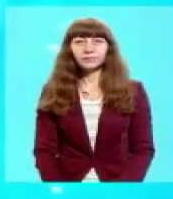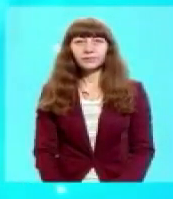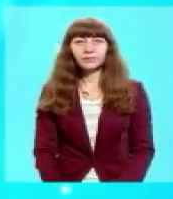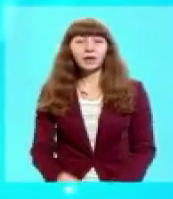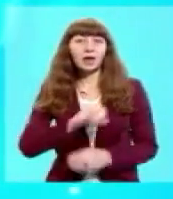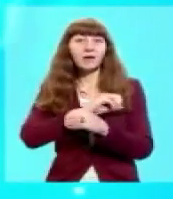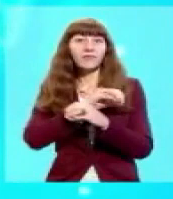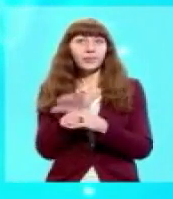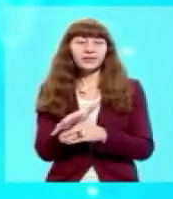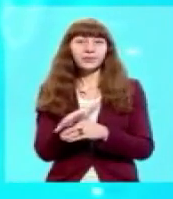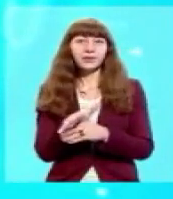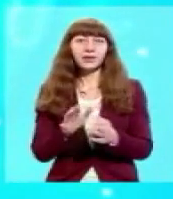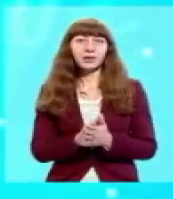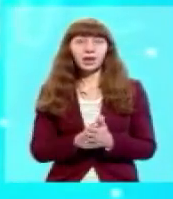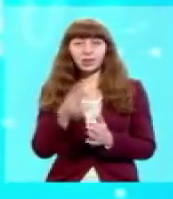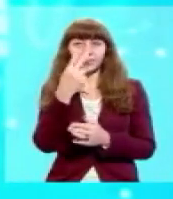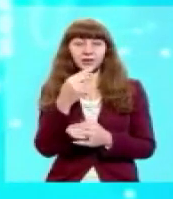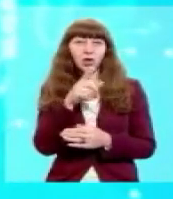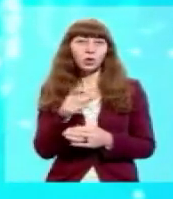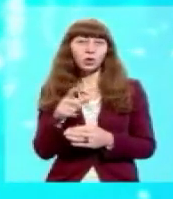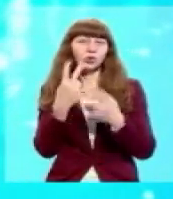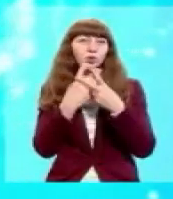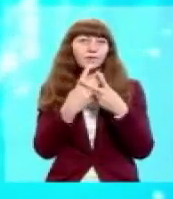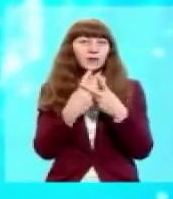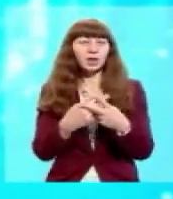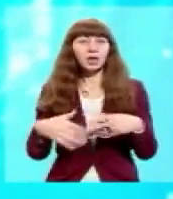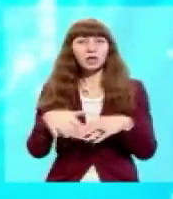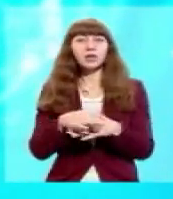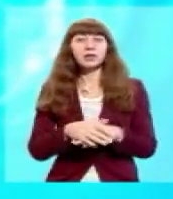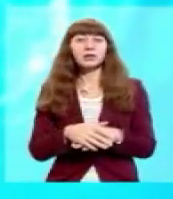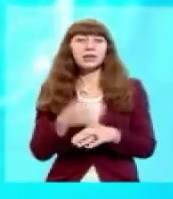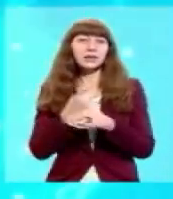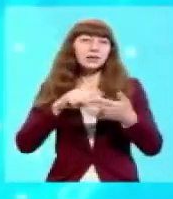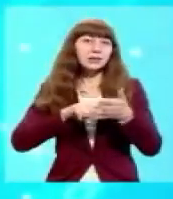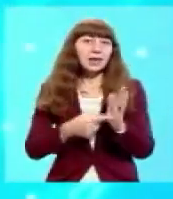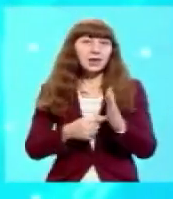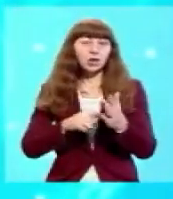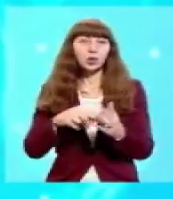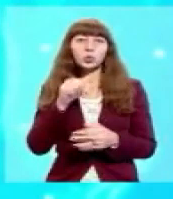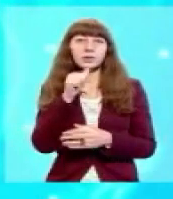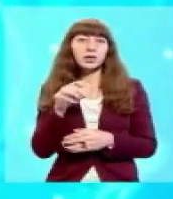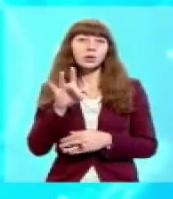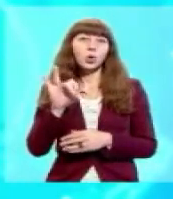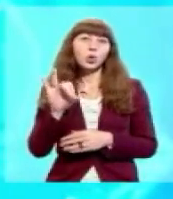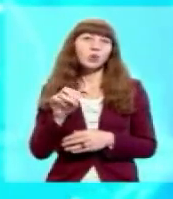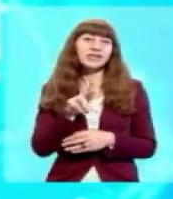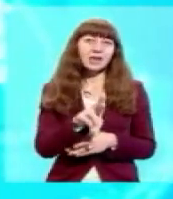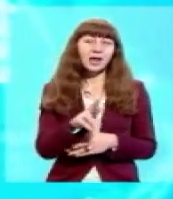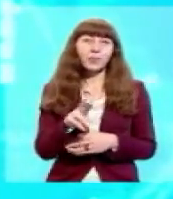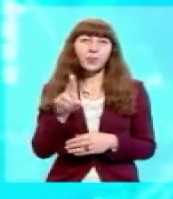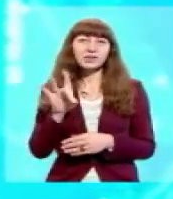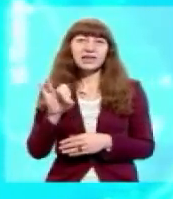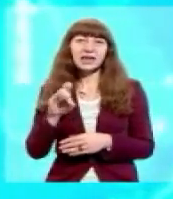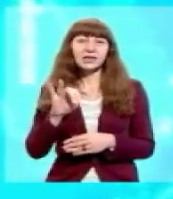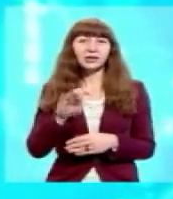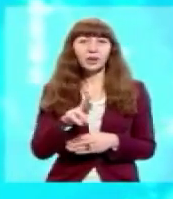Жазасын өтеп жатқан азаматтардан қоғамға қайта бейімделуін қамтамасыз ету. Осы мақсатта Қостанайдағы қоныс колониясында кезекті рет